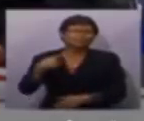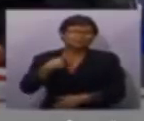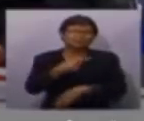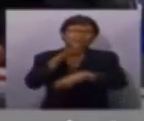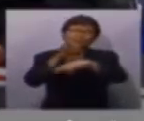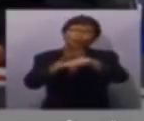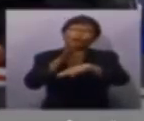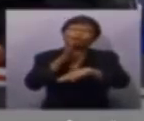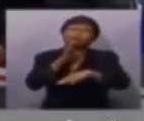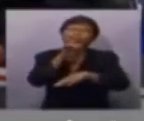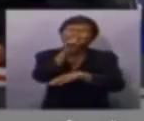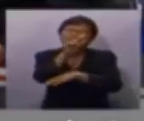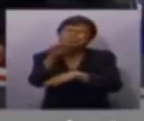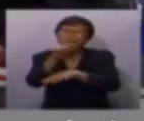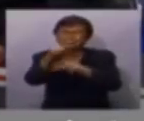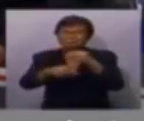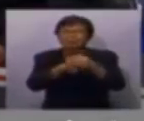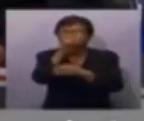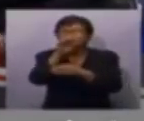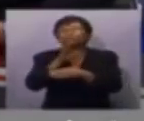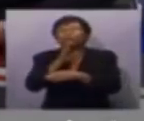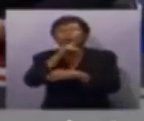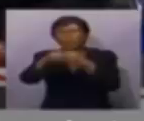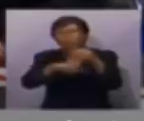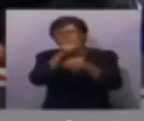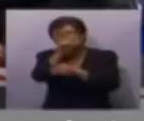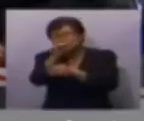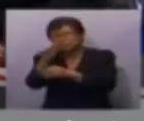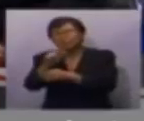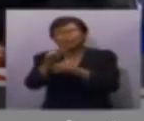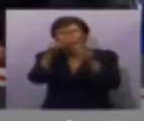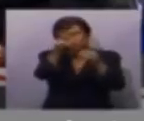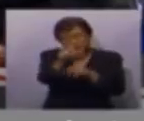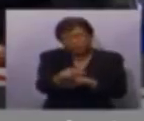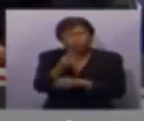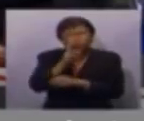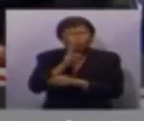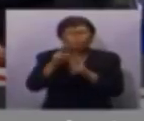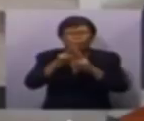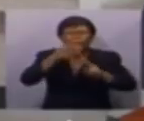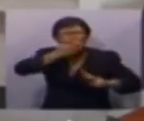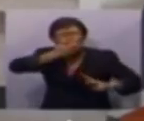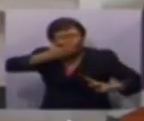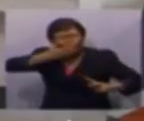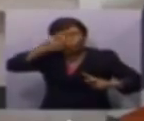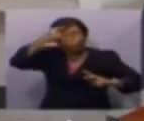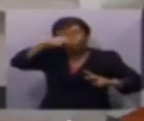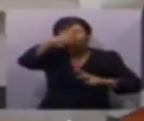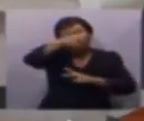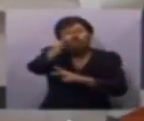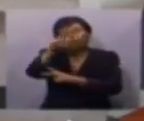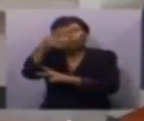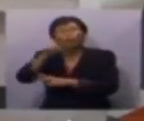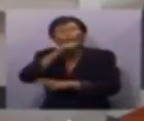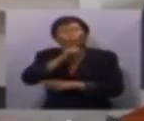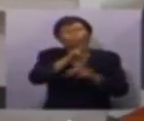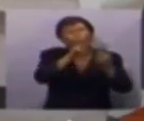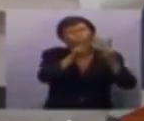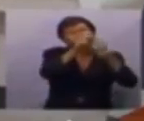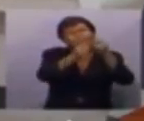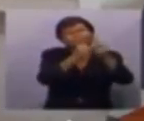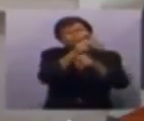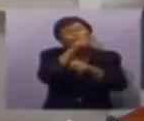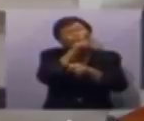sentuh sedikit tentang peratus untuk bukan sahaja calon wanita tetapi calon paling muda untuk PRU-14 berusia 22